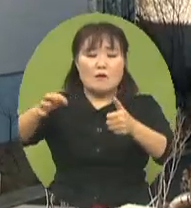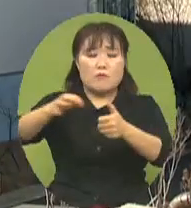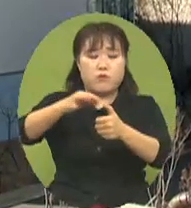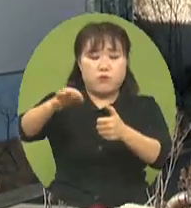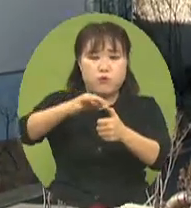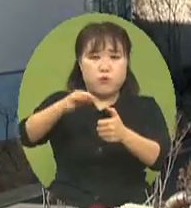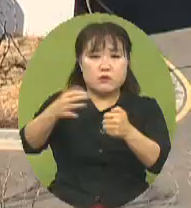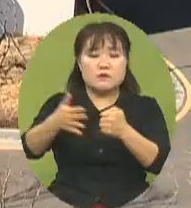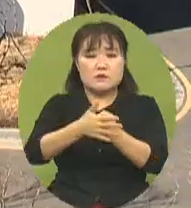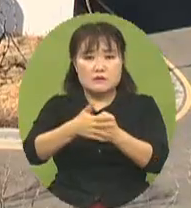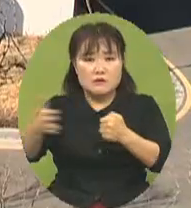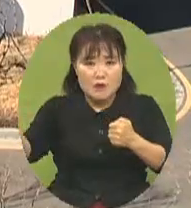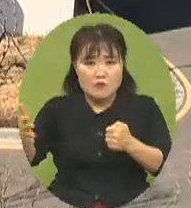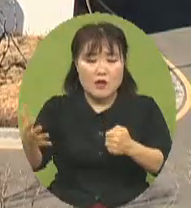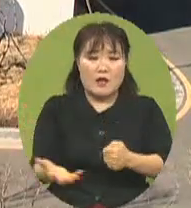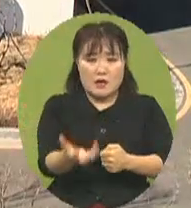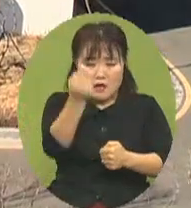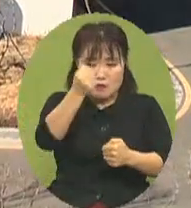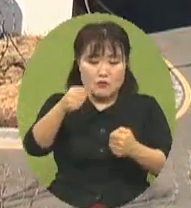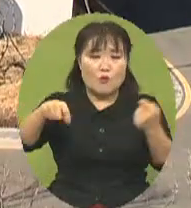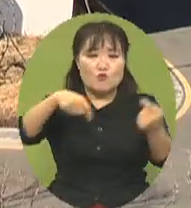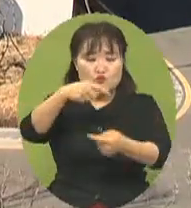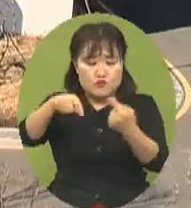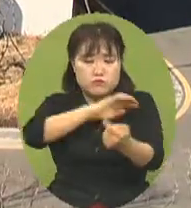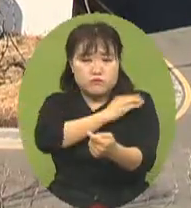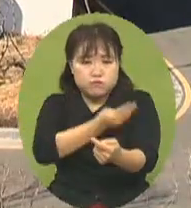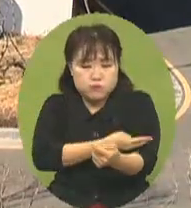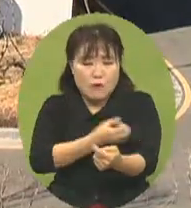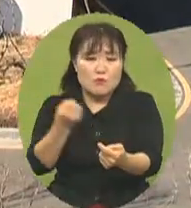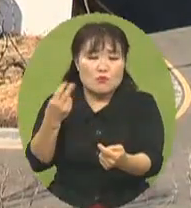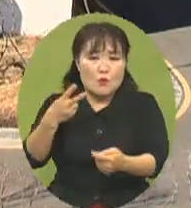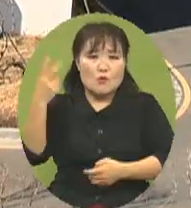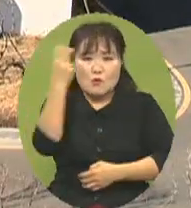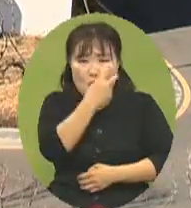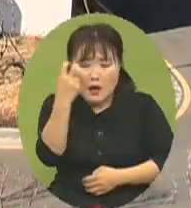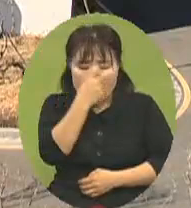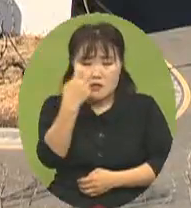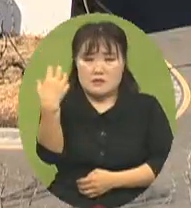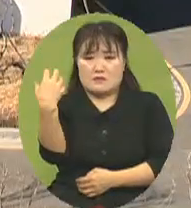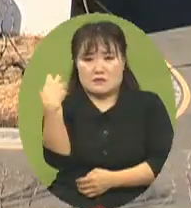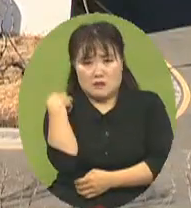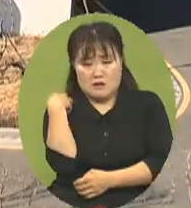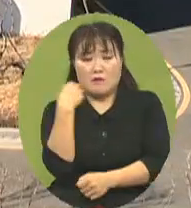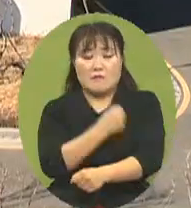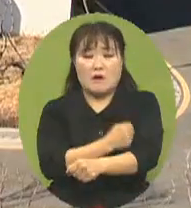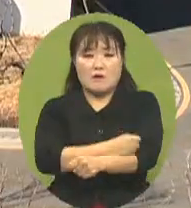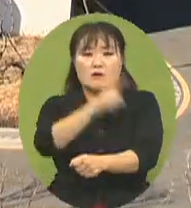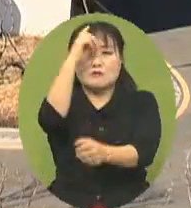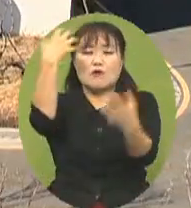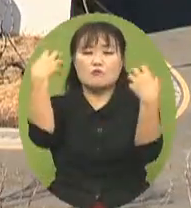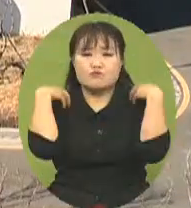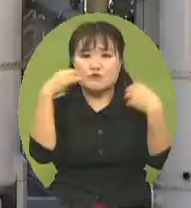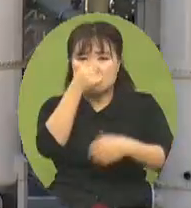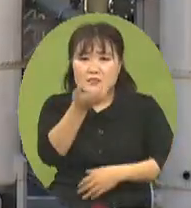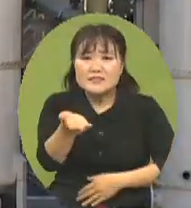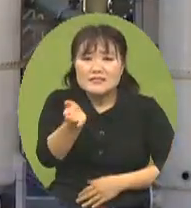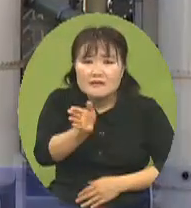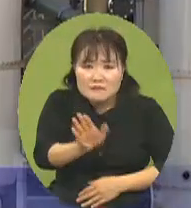국책사업으로 추진된 만큼 소유와 운영권은 물론 유지관리비를 부담해야 하는 책임도 정부에